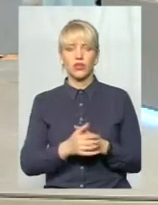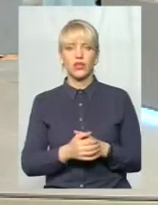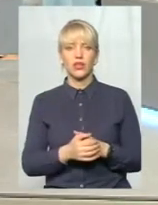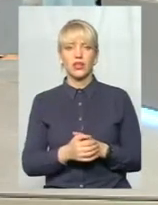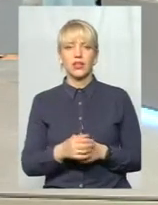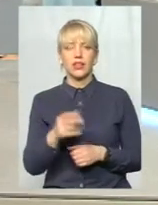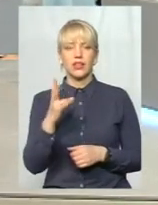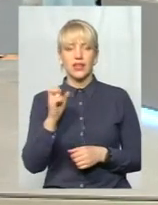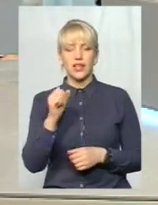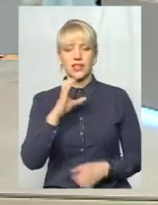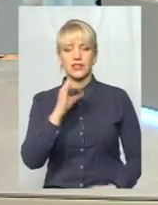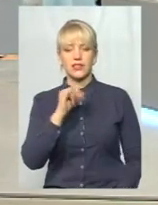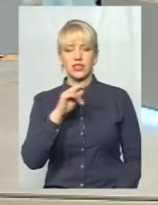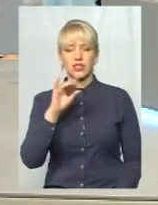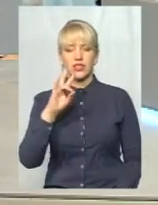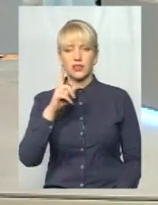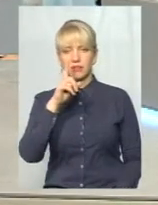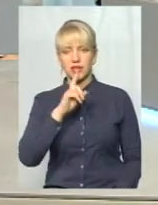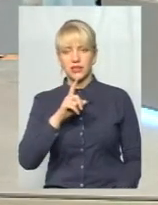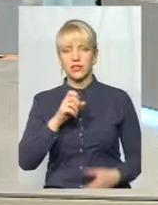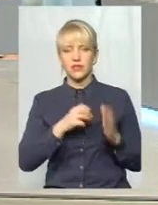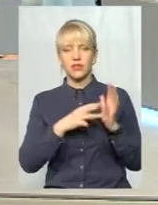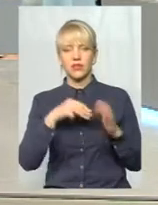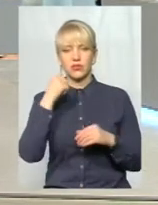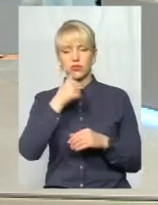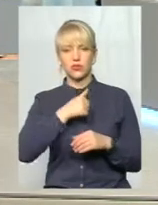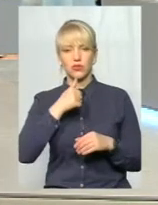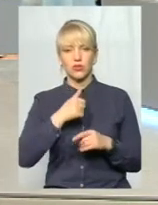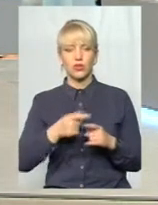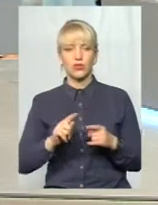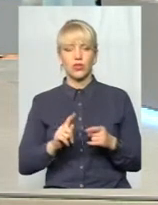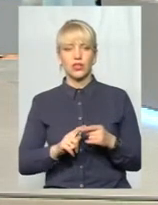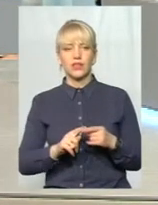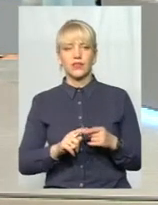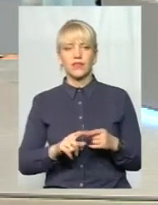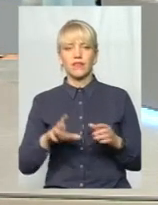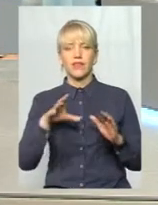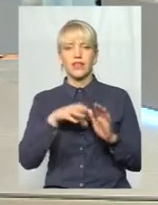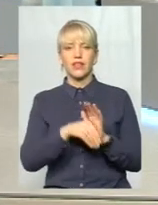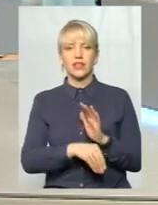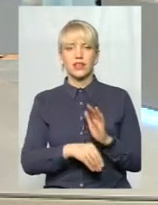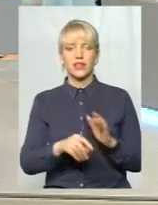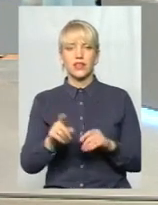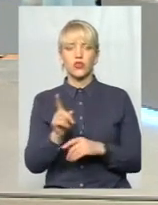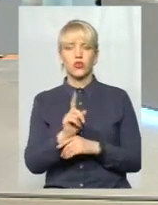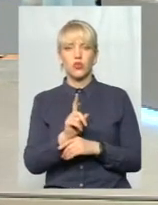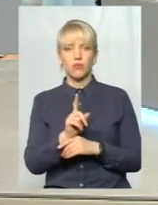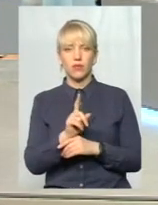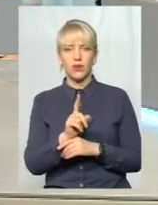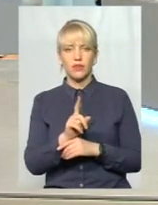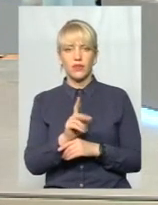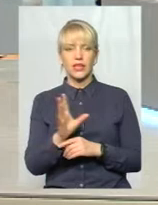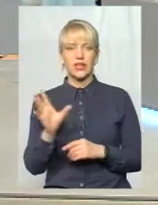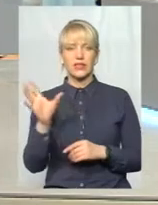а на січень місяць 2018 року в закон про статус ветеранів війни дійсно внесена норма зі